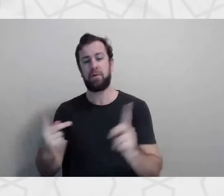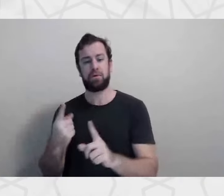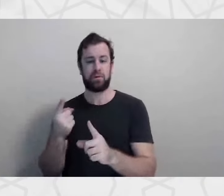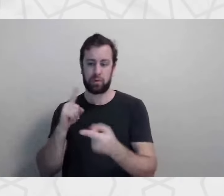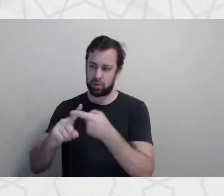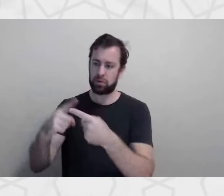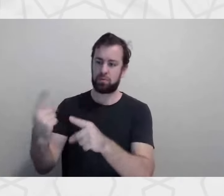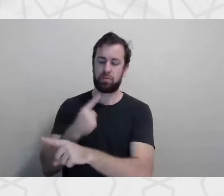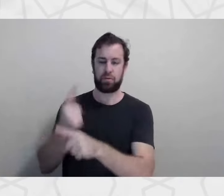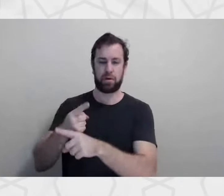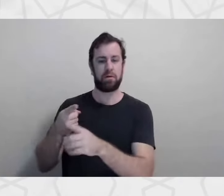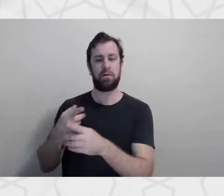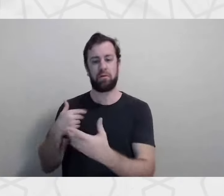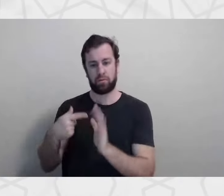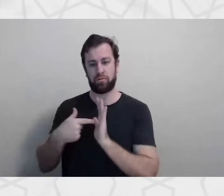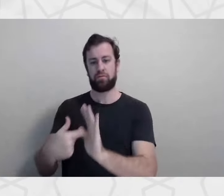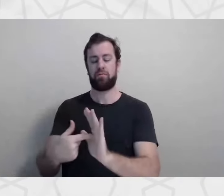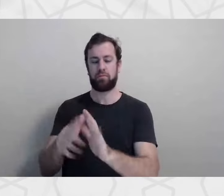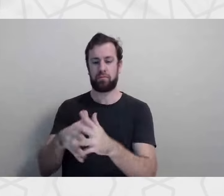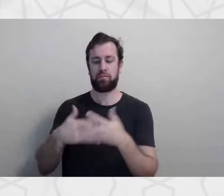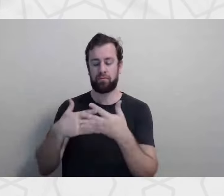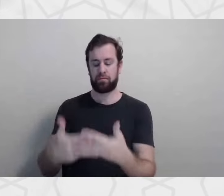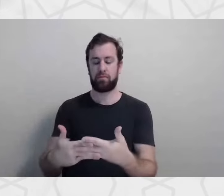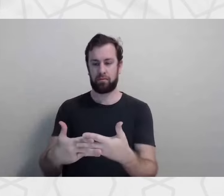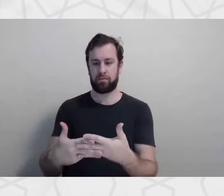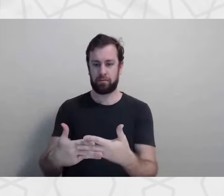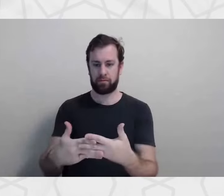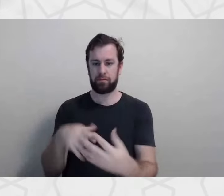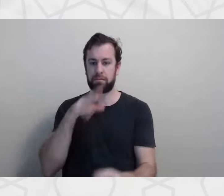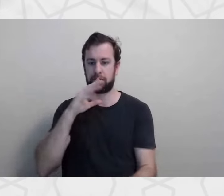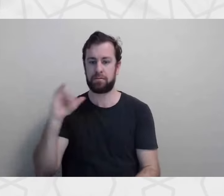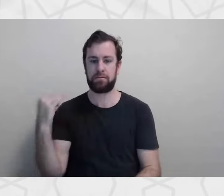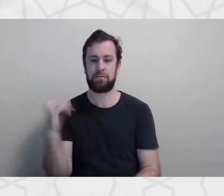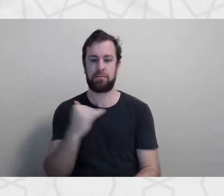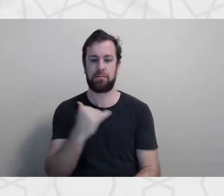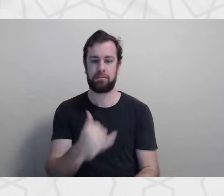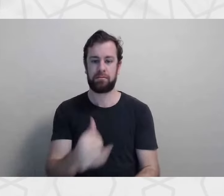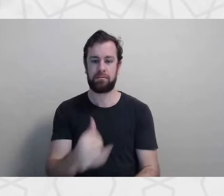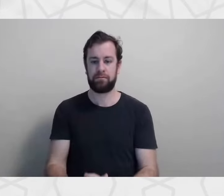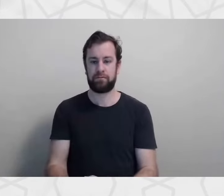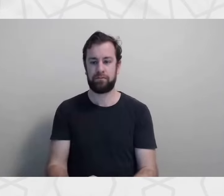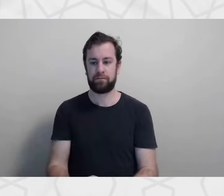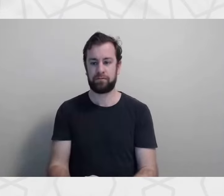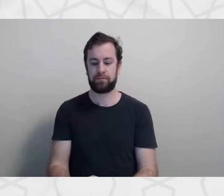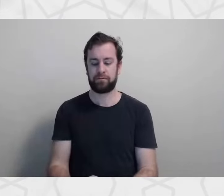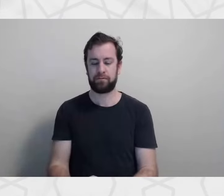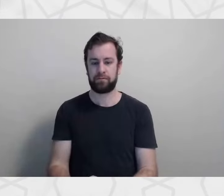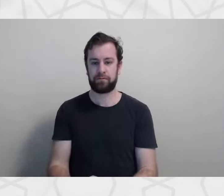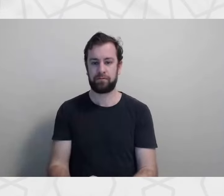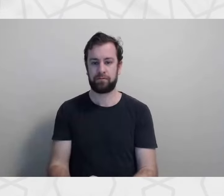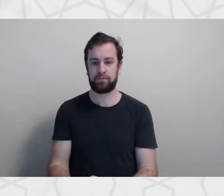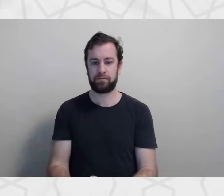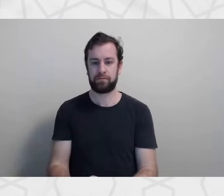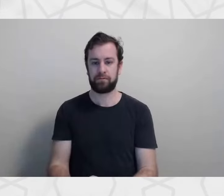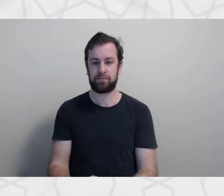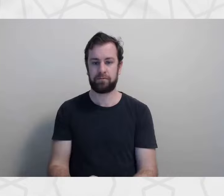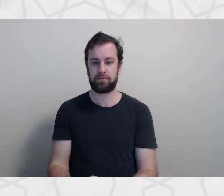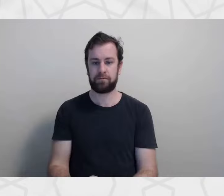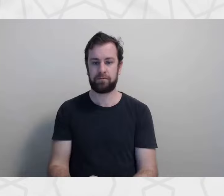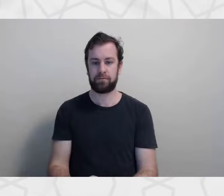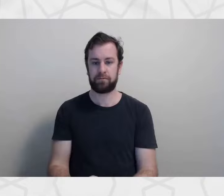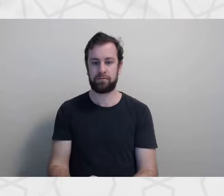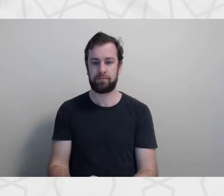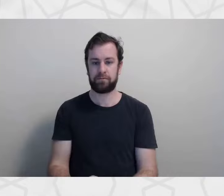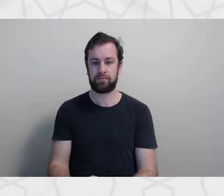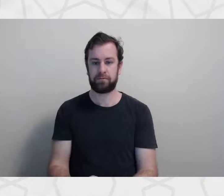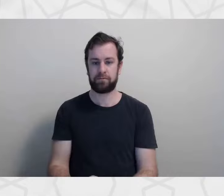هذا وأستغفر الله لي ولكم ولسائر المسلمين من كل ذنب استغفروا إنه هو غفور